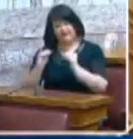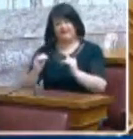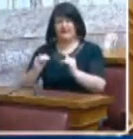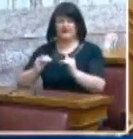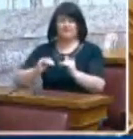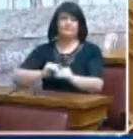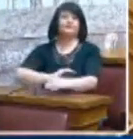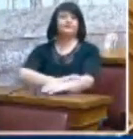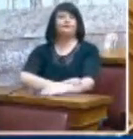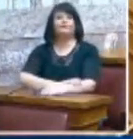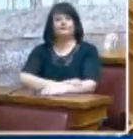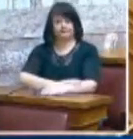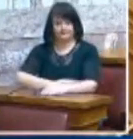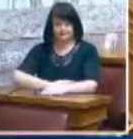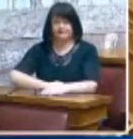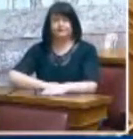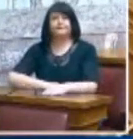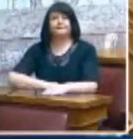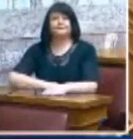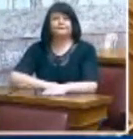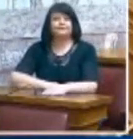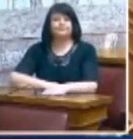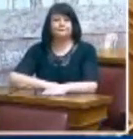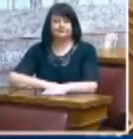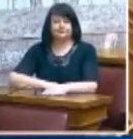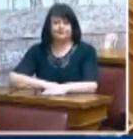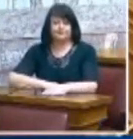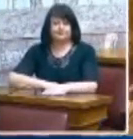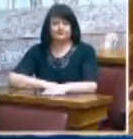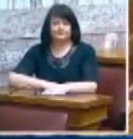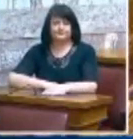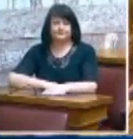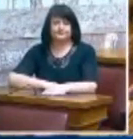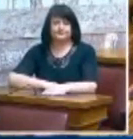Το λόγο έχει ο Γενικός.